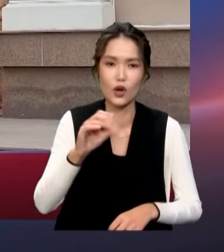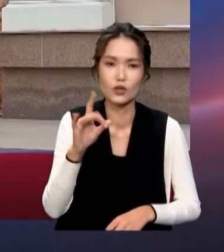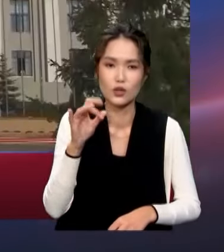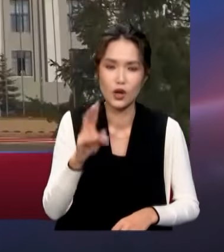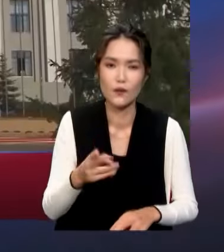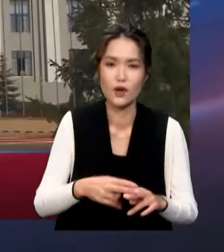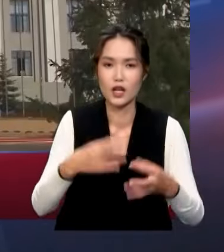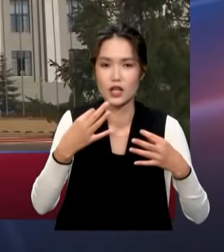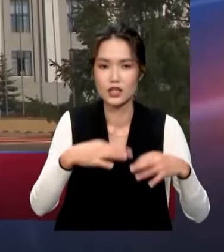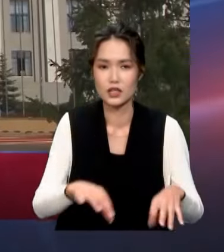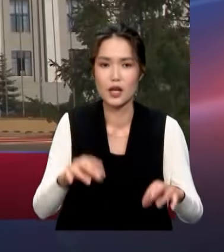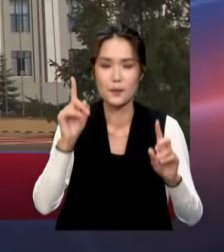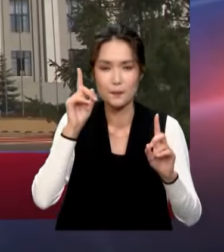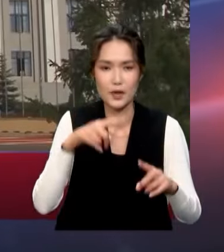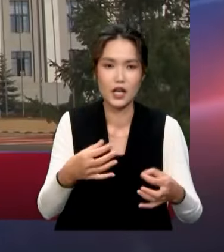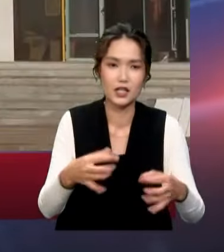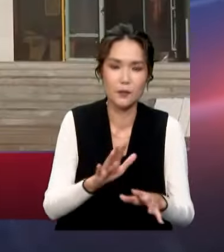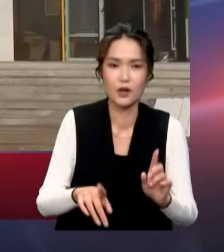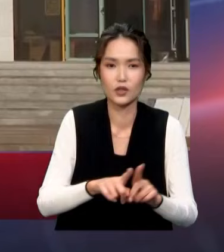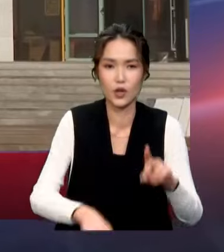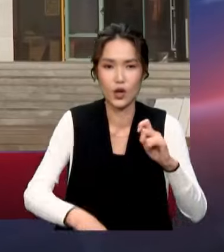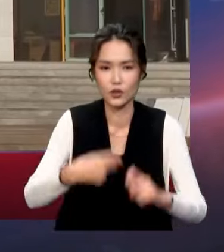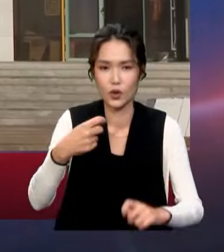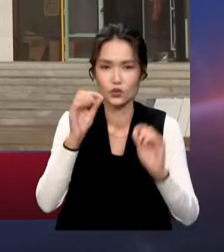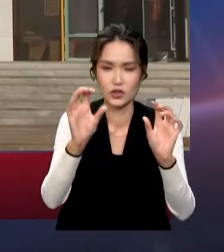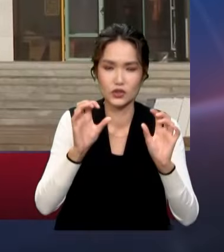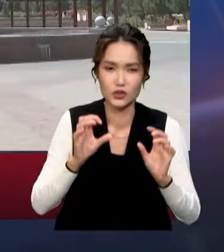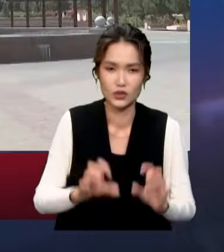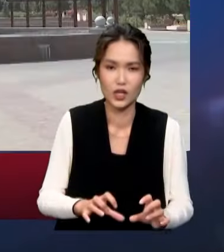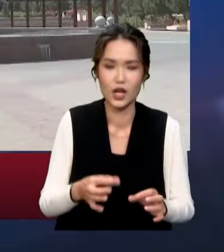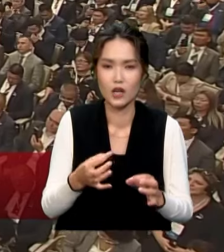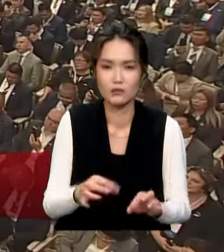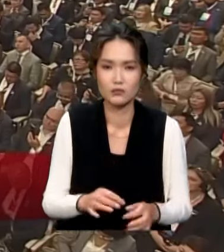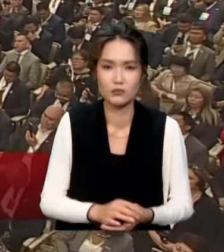о демократии, он призвал не допускать нарушения закона и популизма.